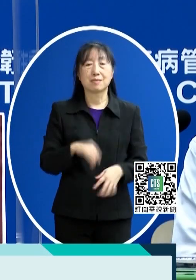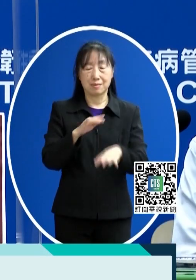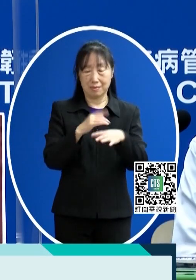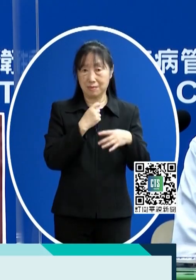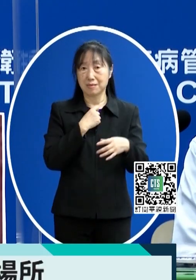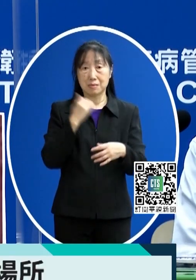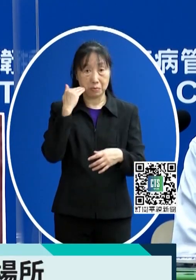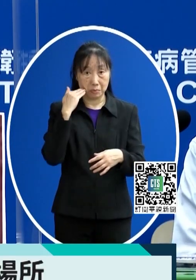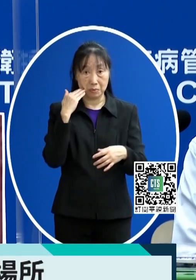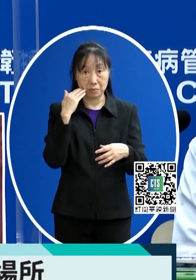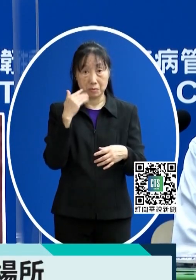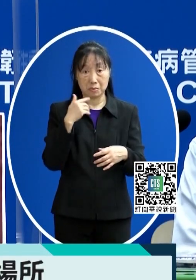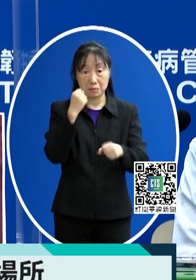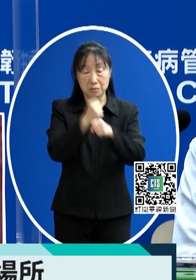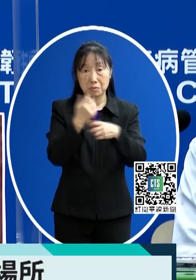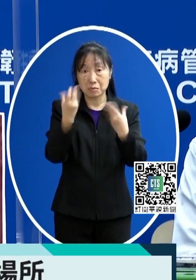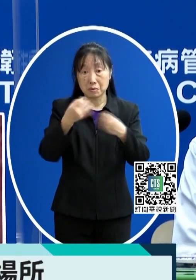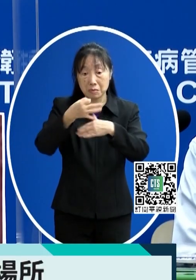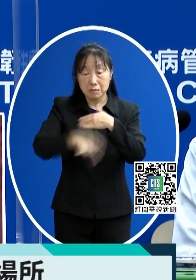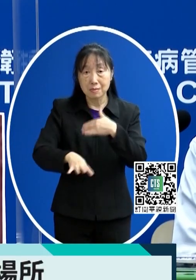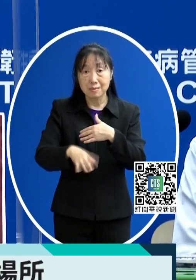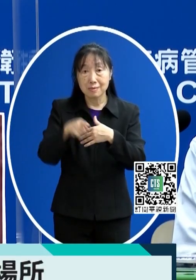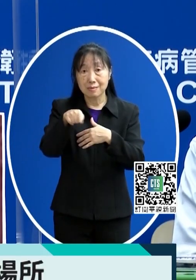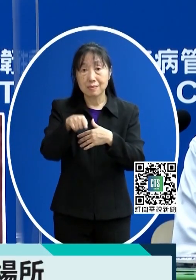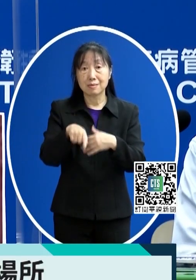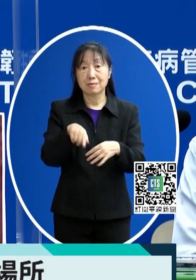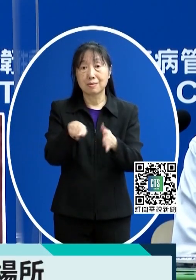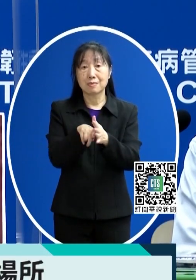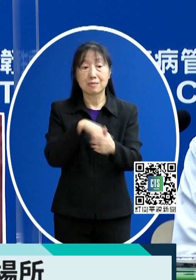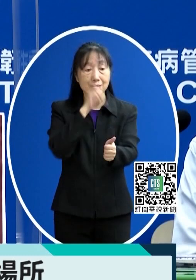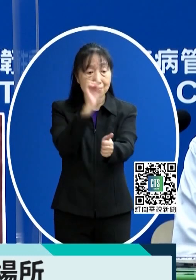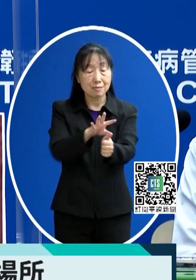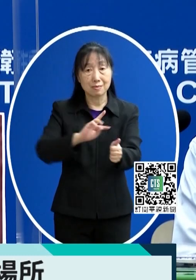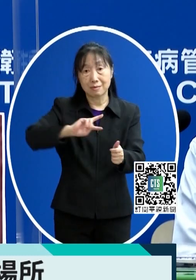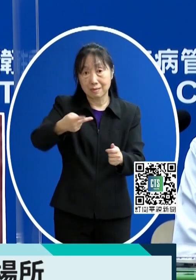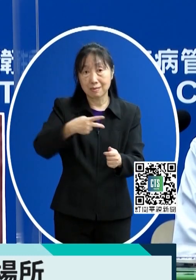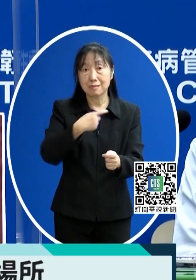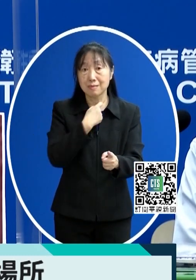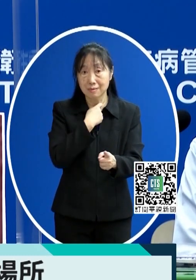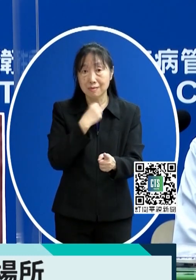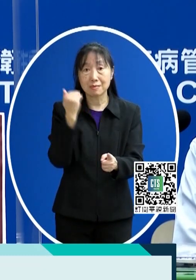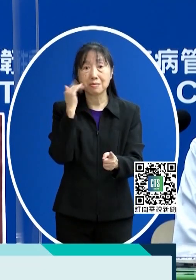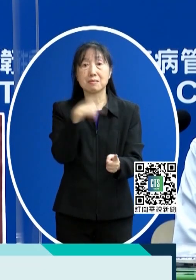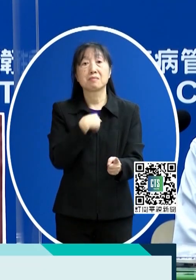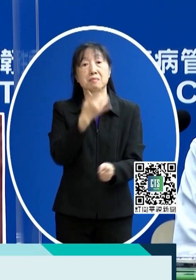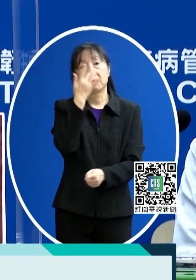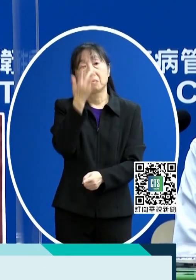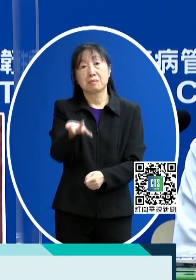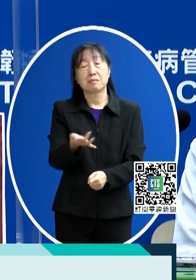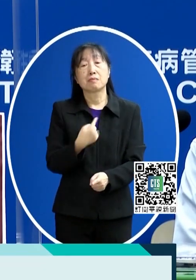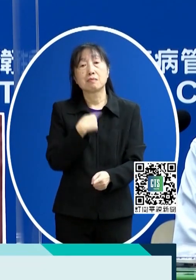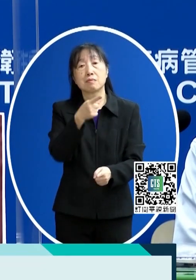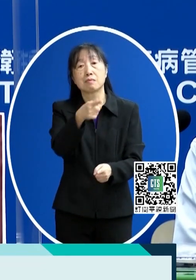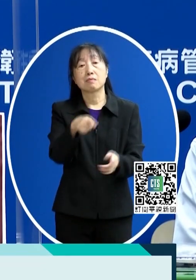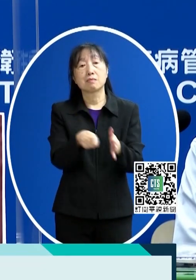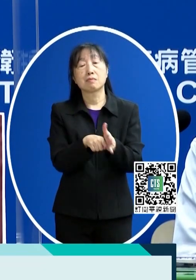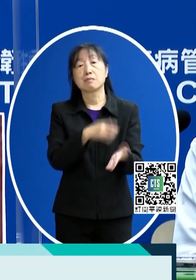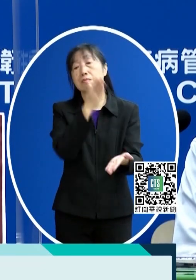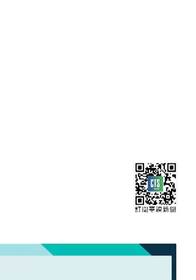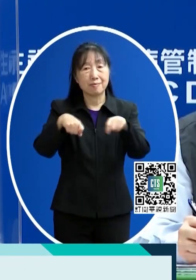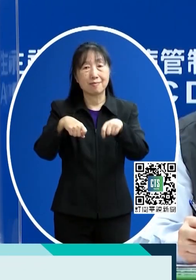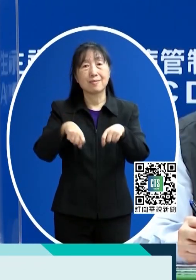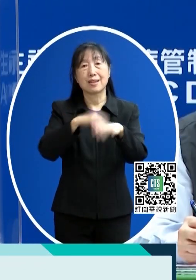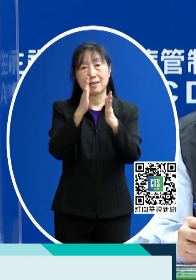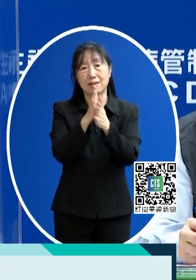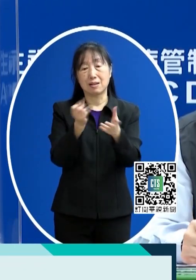制，未配合执行且经辅导未改善之餐饮场所，不得提供就停止它